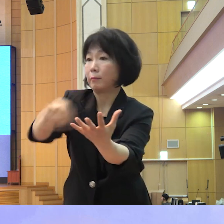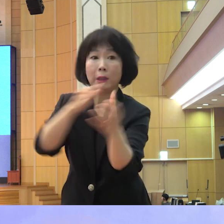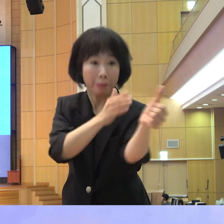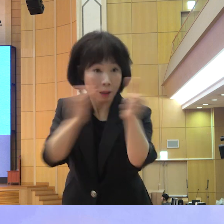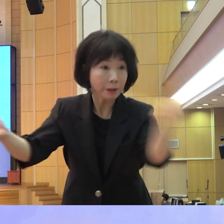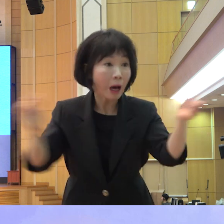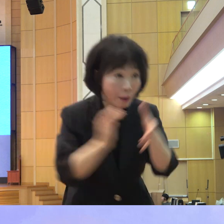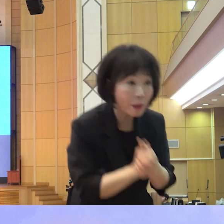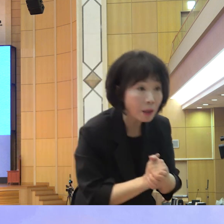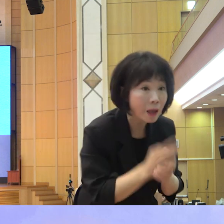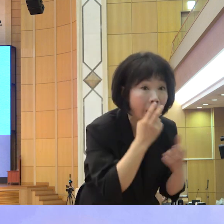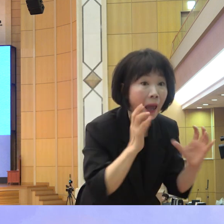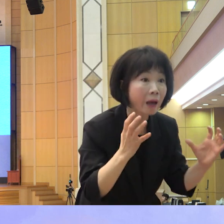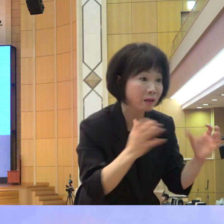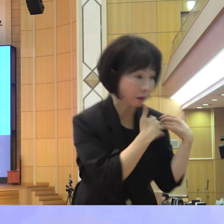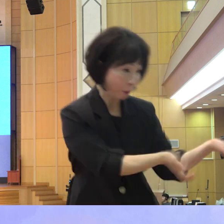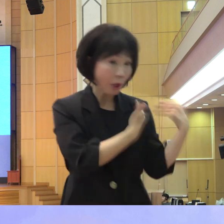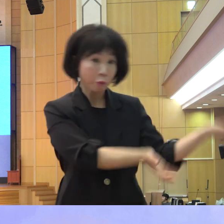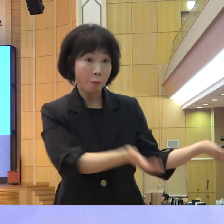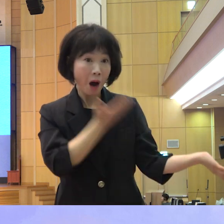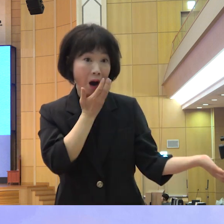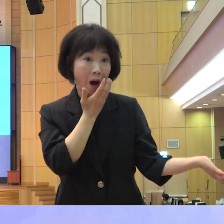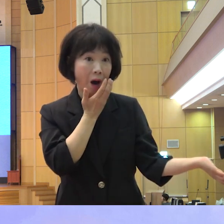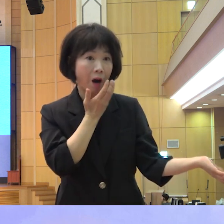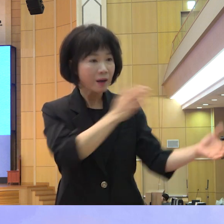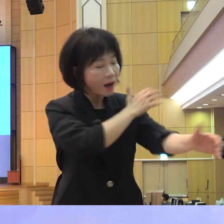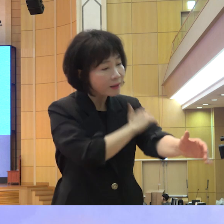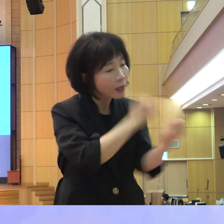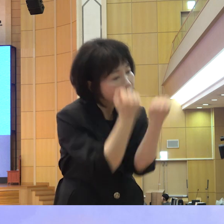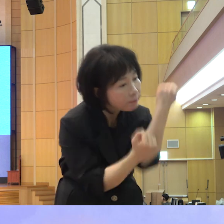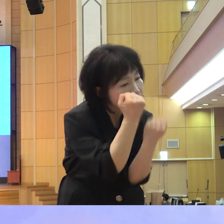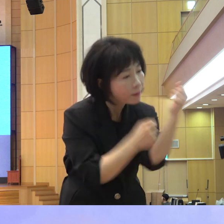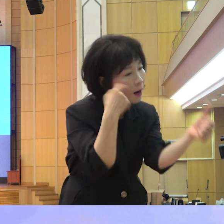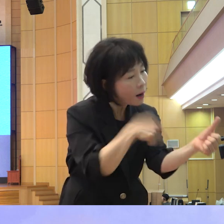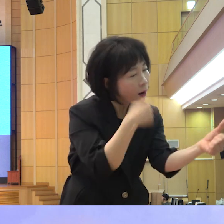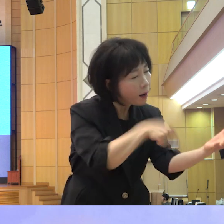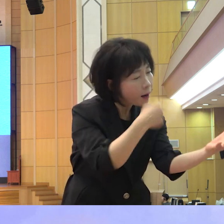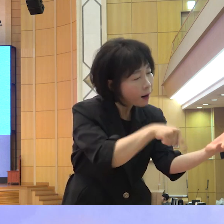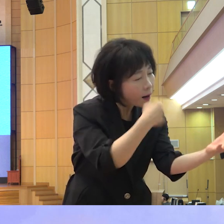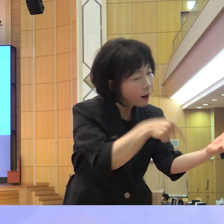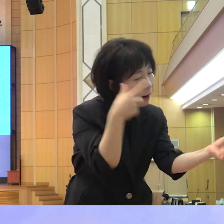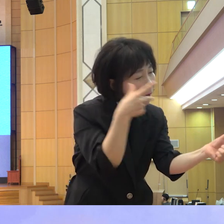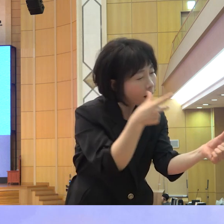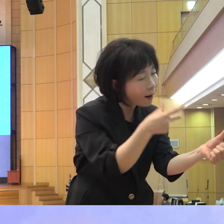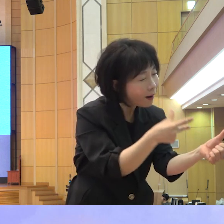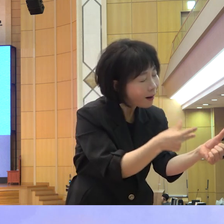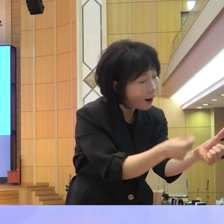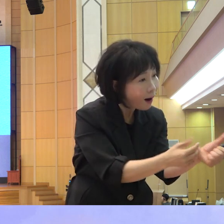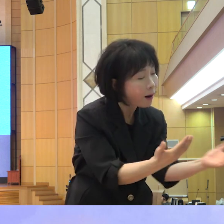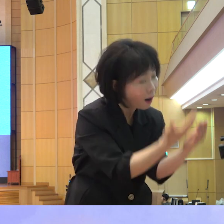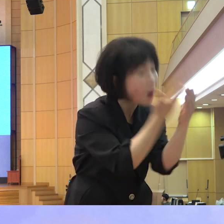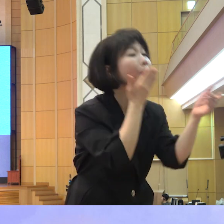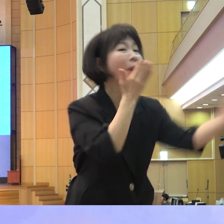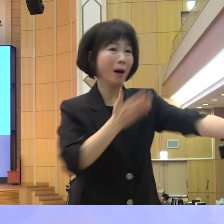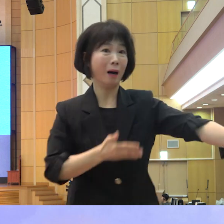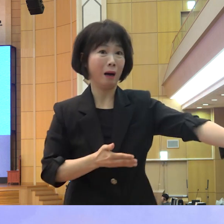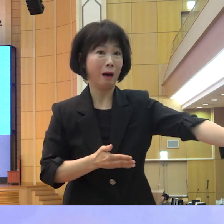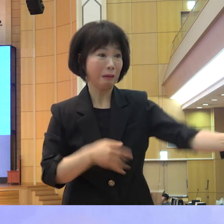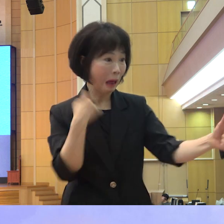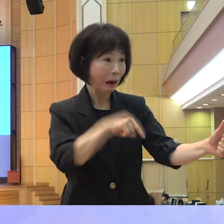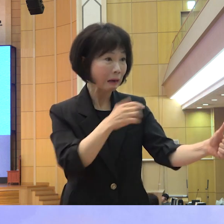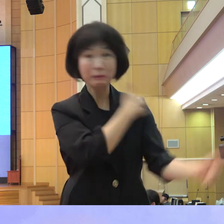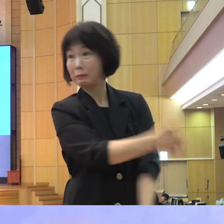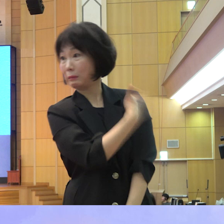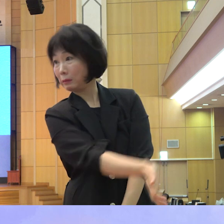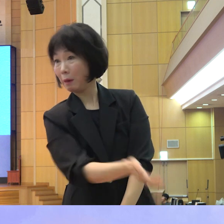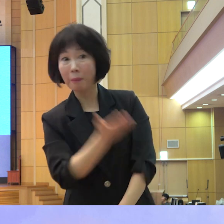아이들은요, 아직 성숙하지 않습니다. 그래서 잘 몰라요. 잘 모르는 게 너무 당연한 겁니다. 아이들은.